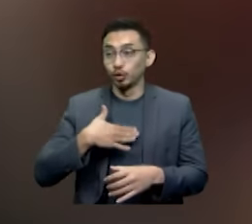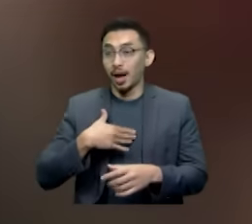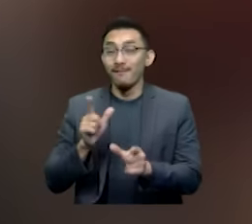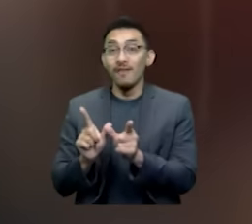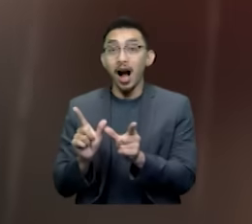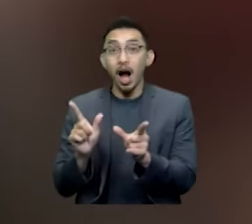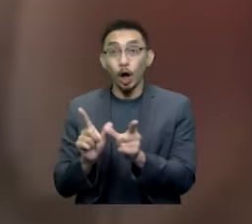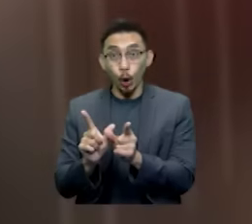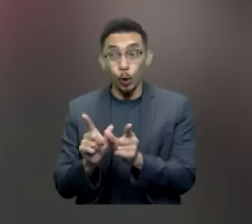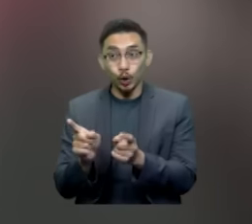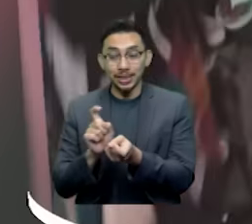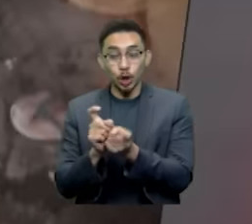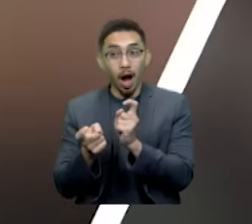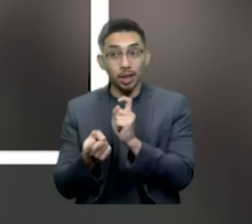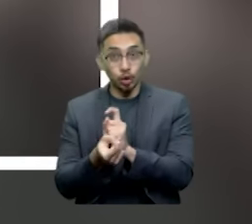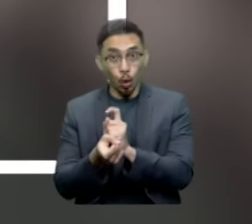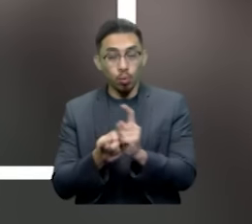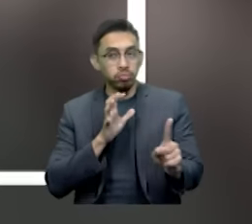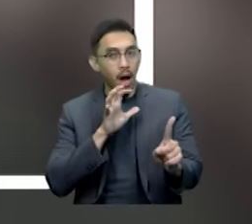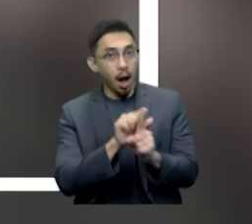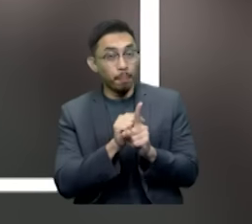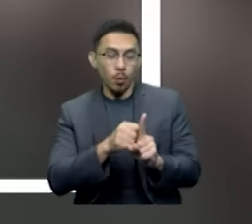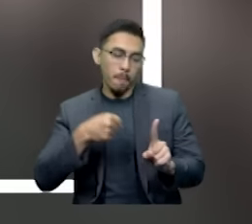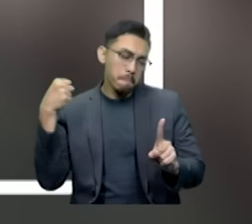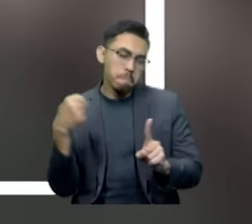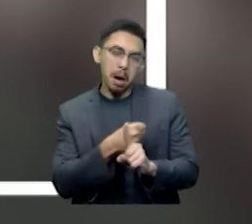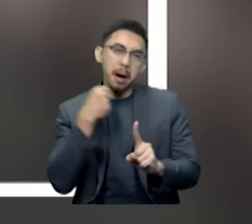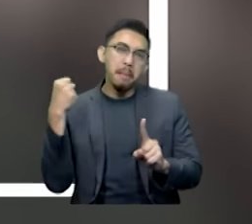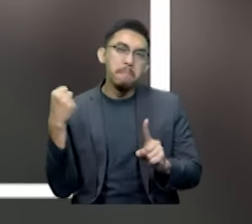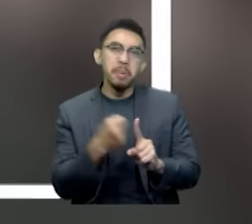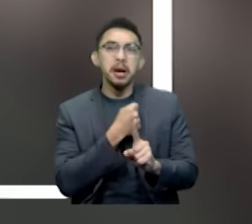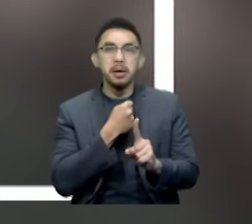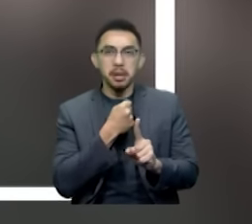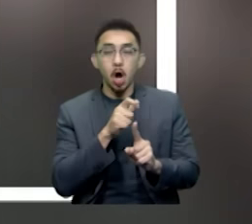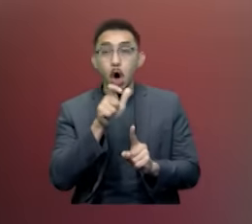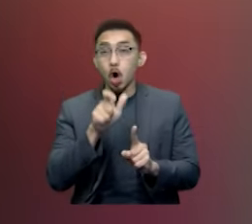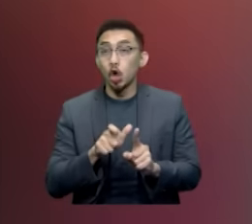Sidoarjo. Aksi ini disaksikan beberapa pedagang pasar lainnya.